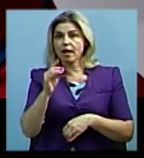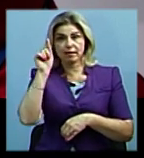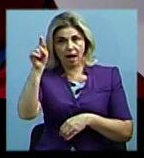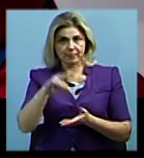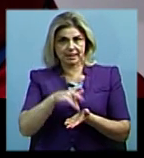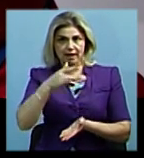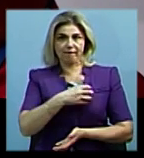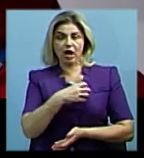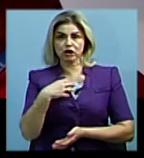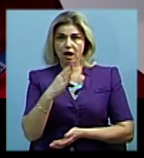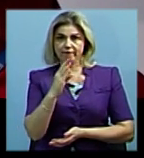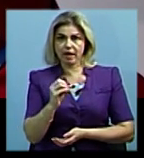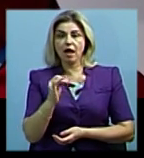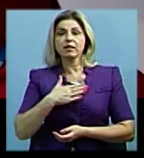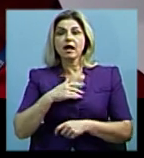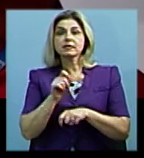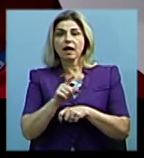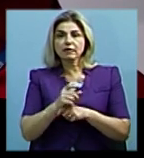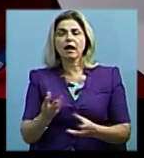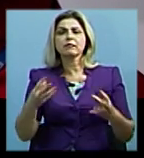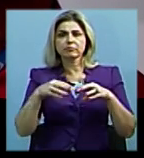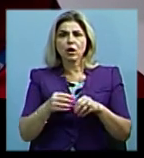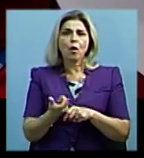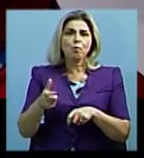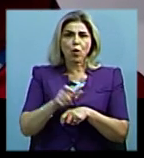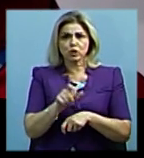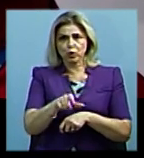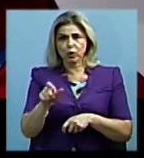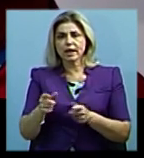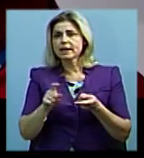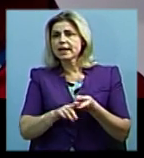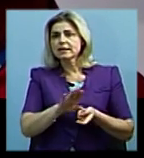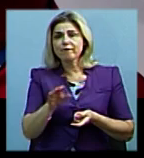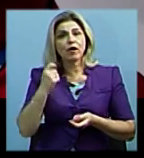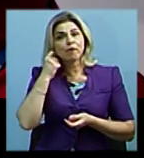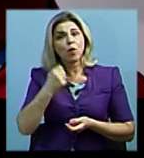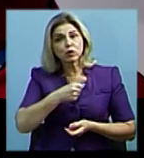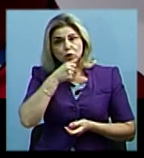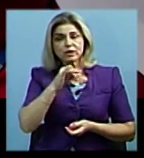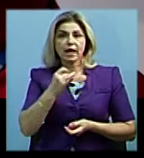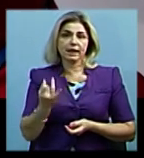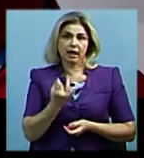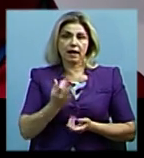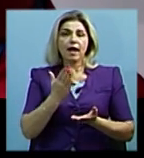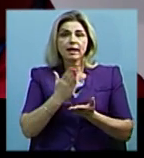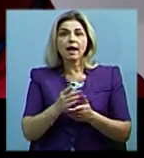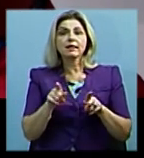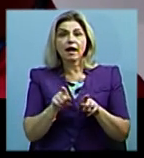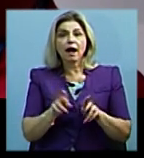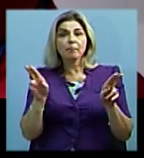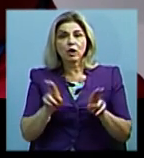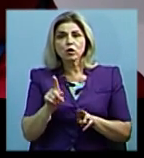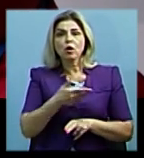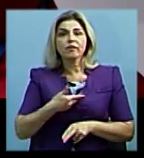і наше завдання – охопити якомога більшу аудиторію, незалежно від віку та інтересів. Є така тенденція, що нас більше слухають